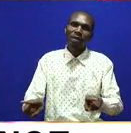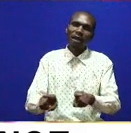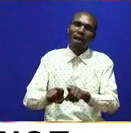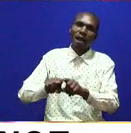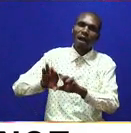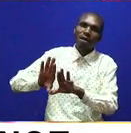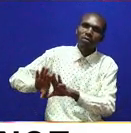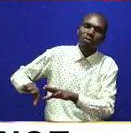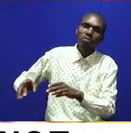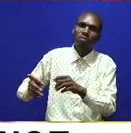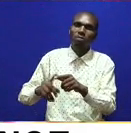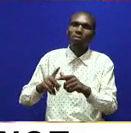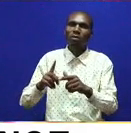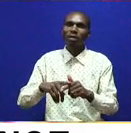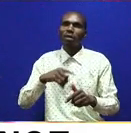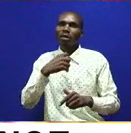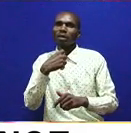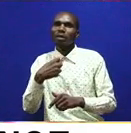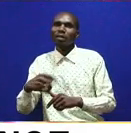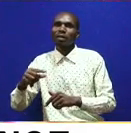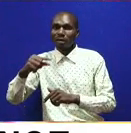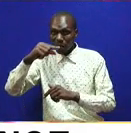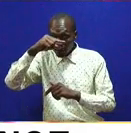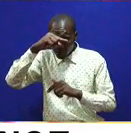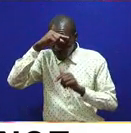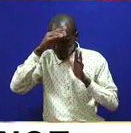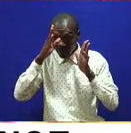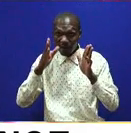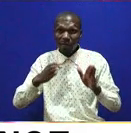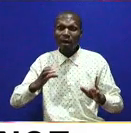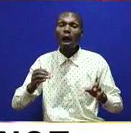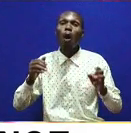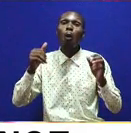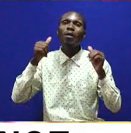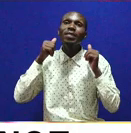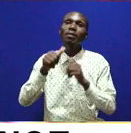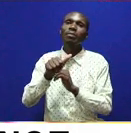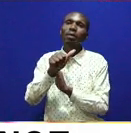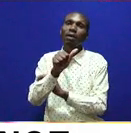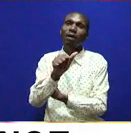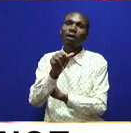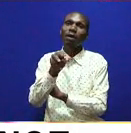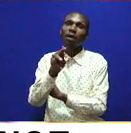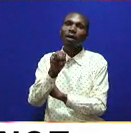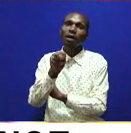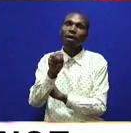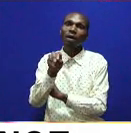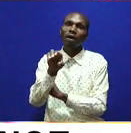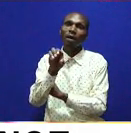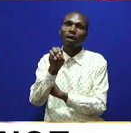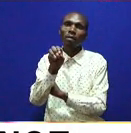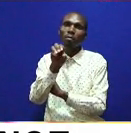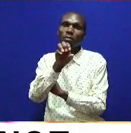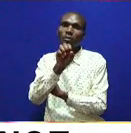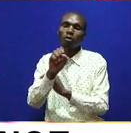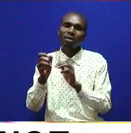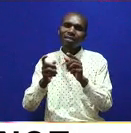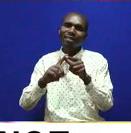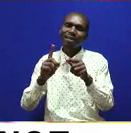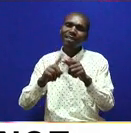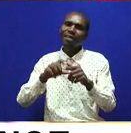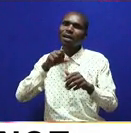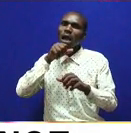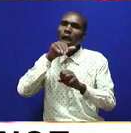Nigo mugavana we Kaunti ya Nyamira Amos Kimo Minyaribo abairega kuria ira yogo cha usira abaroki wanene bali bakorwa